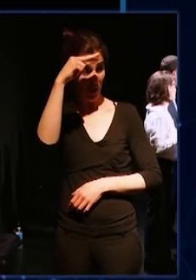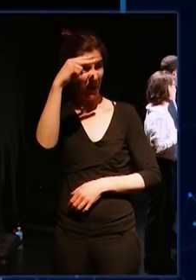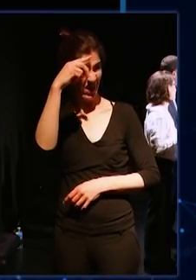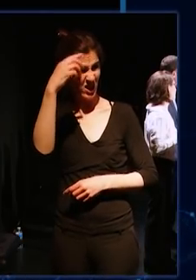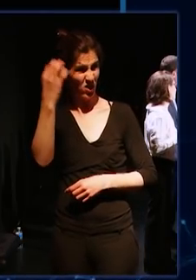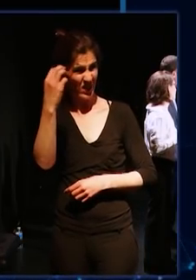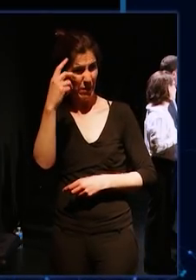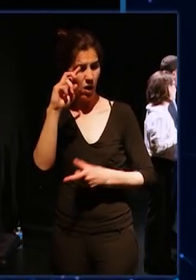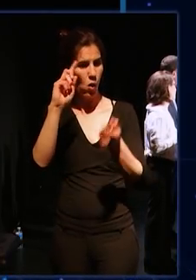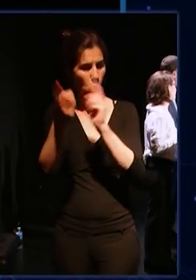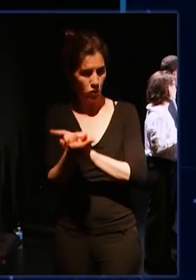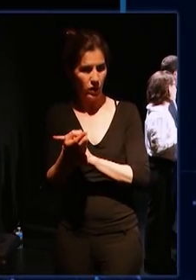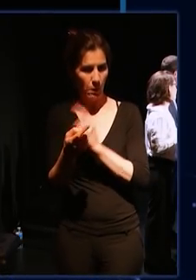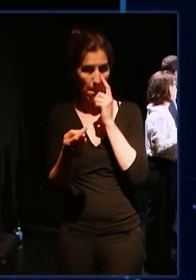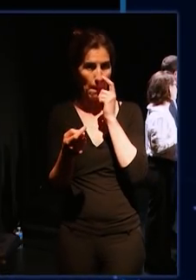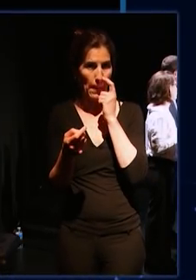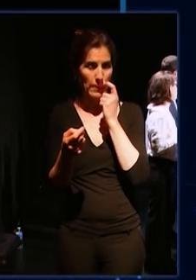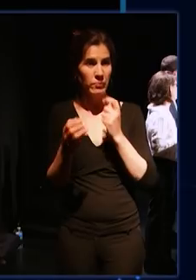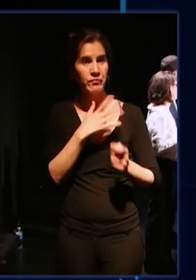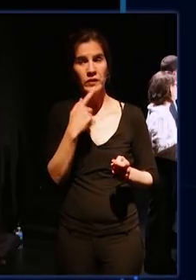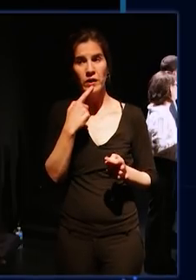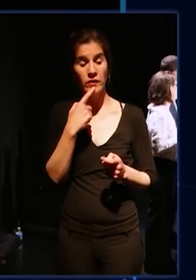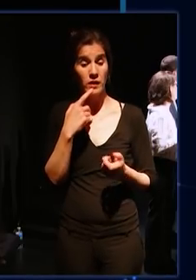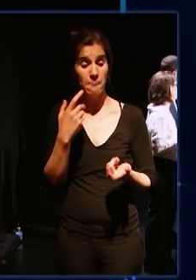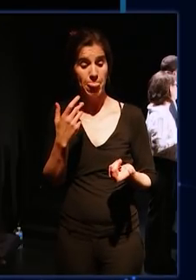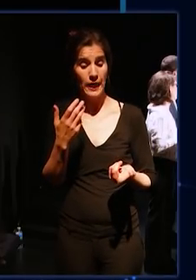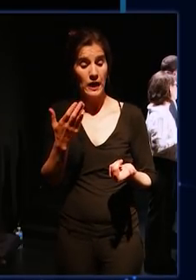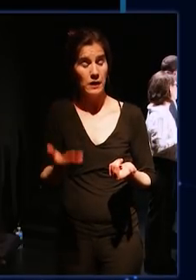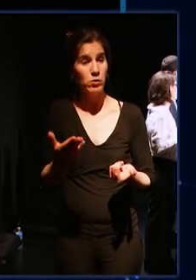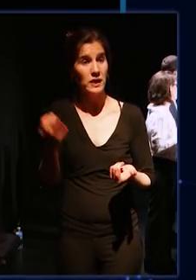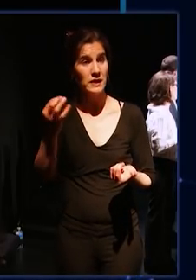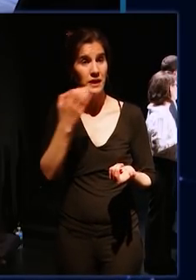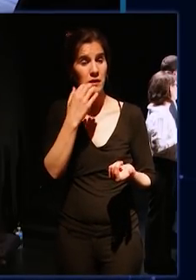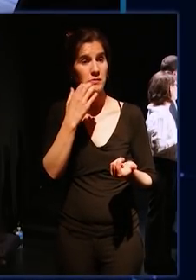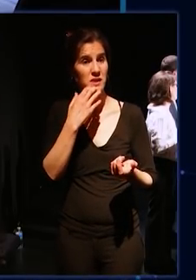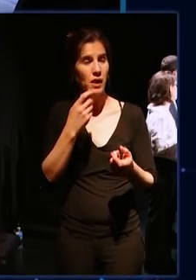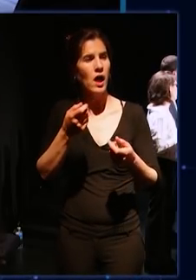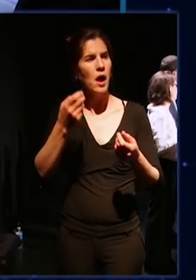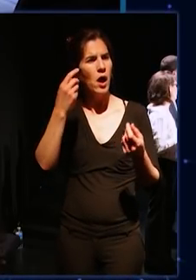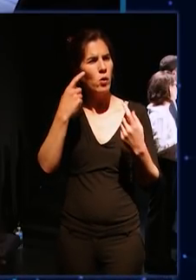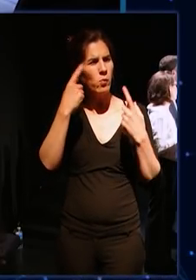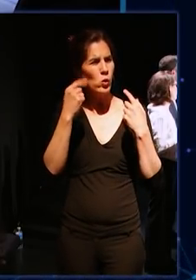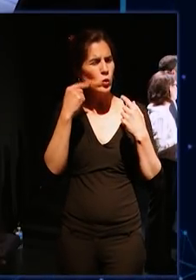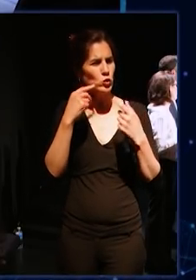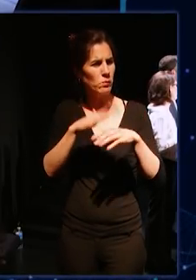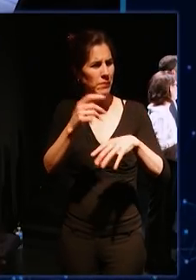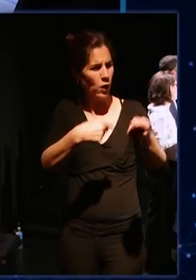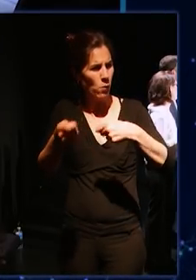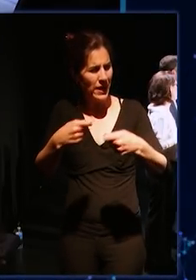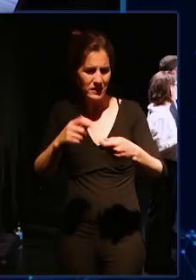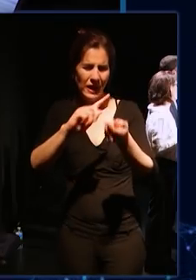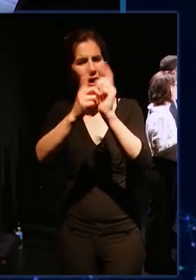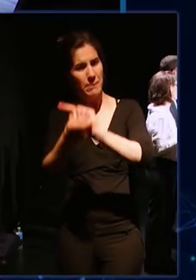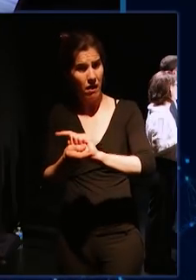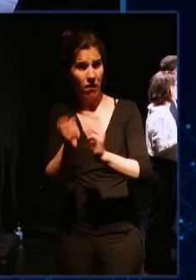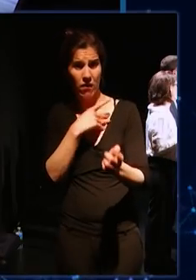s'ha peatonalitzat el centre, sinó que quines noves pràctiques de comerç té la nostra ciutadania. Crec que les pràctiques de comerç han